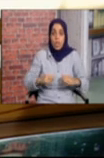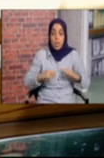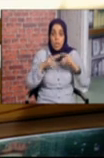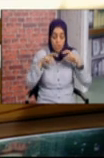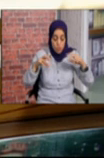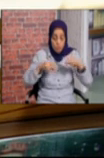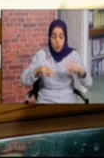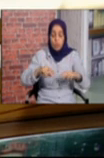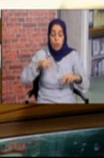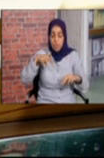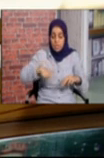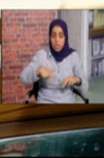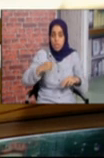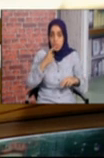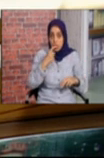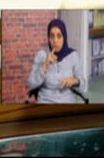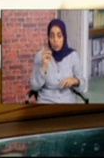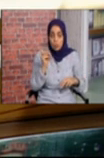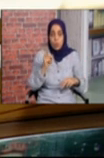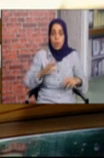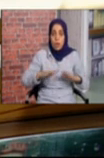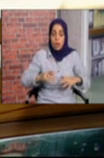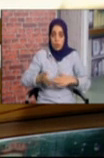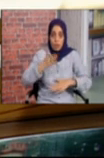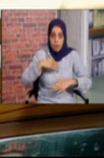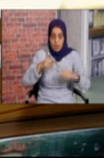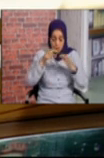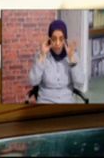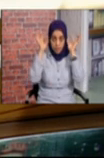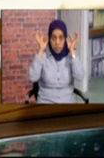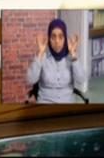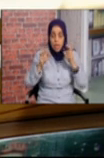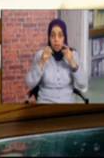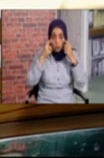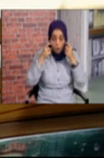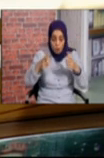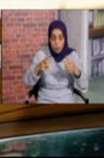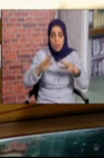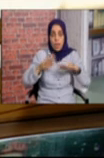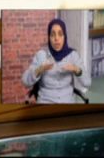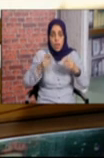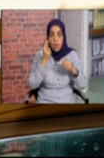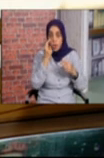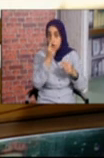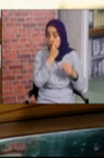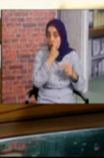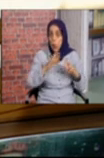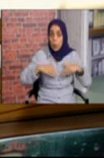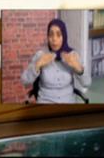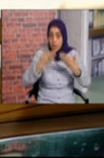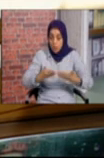الكشف الدوري كل 6 شهور عشان يغير العدسات بحيث ان احنا نحافظ على مستوى نظره،